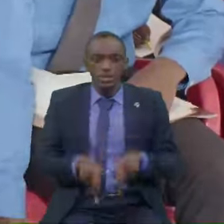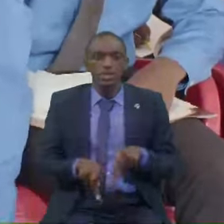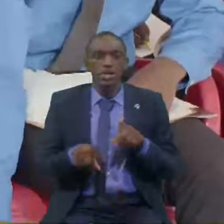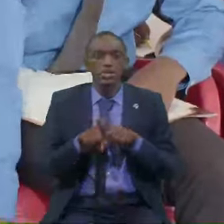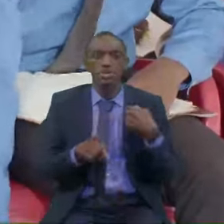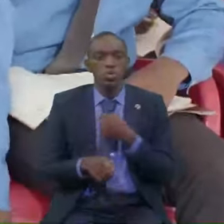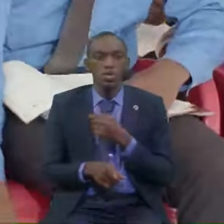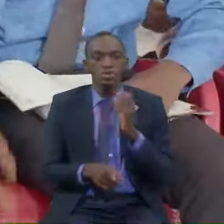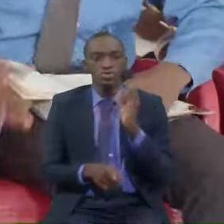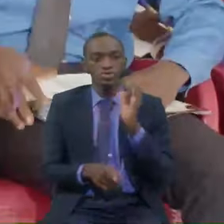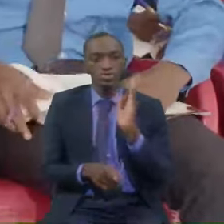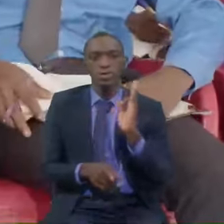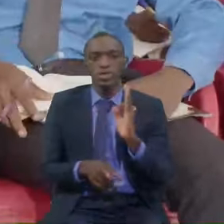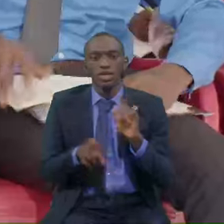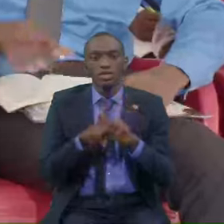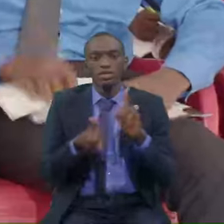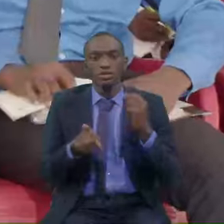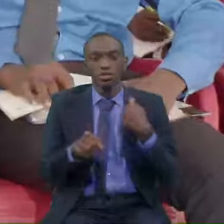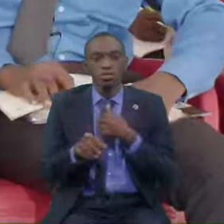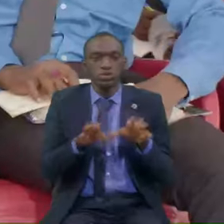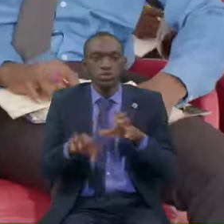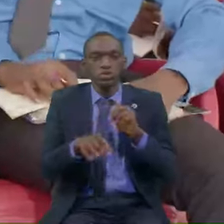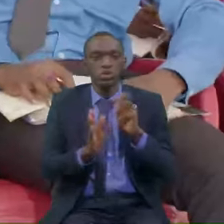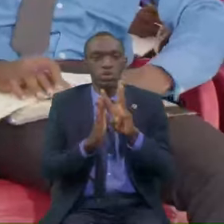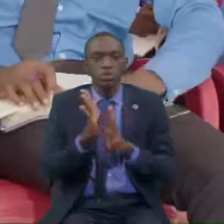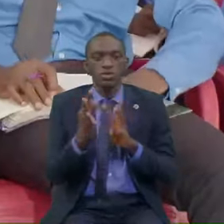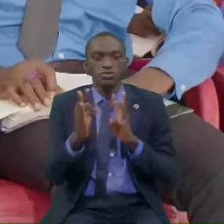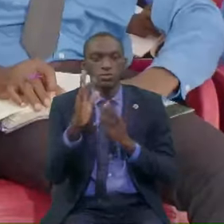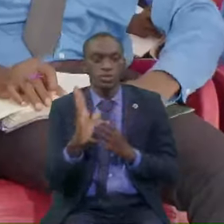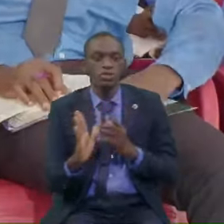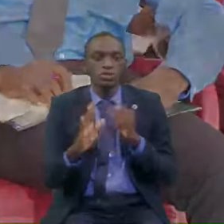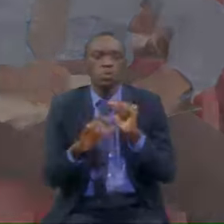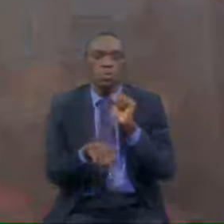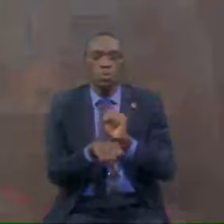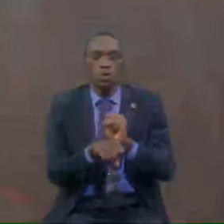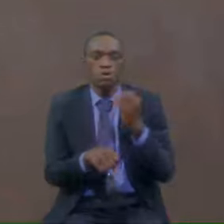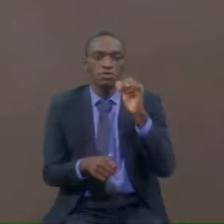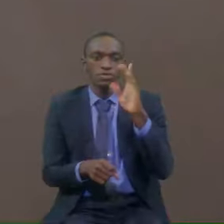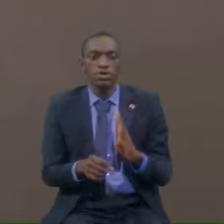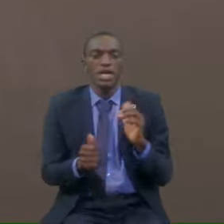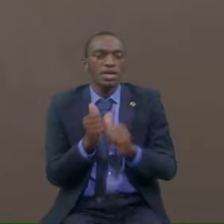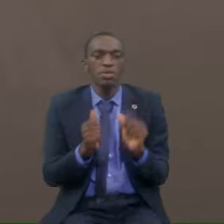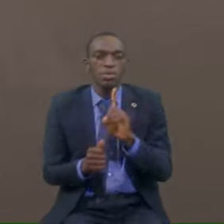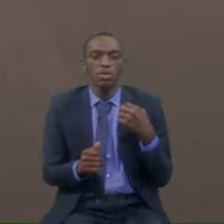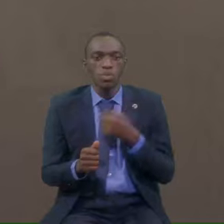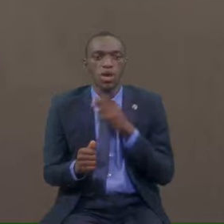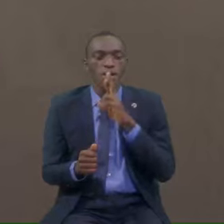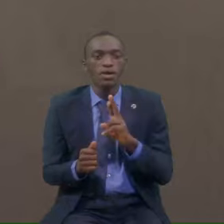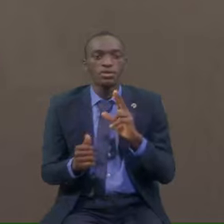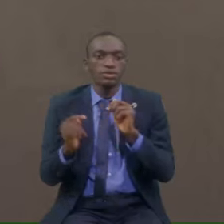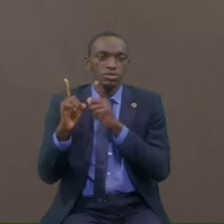nous servons et comme nous faisons la volonté de Dieu, l'œuvre de Dieu, partout où nous sommes, le Seigneur va te